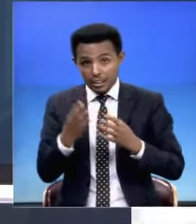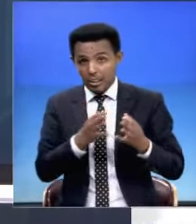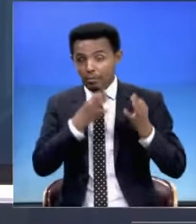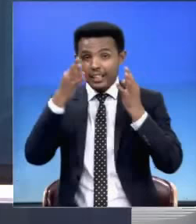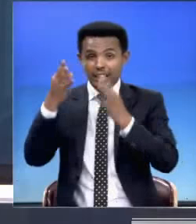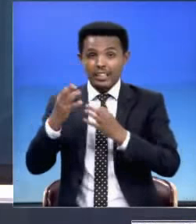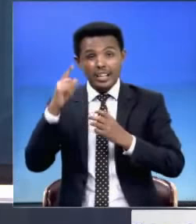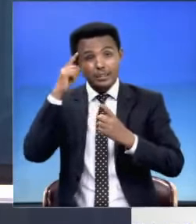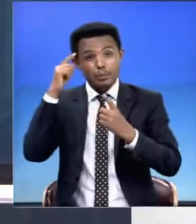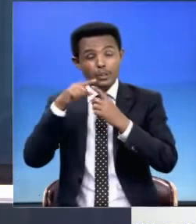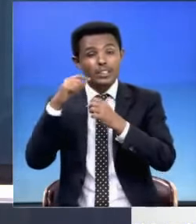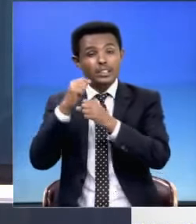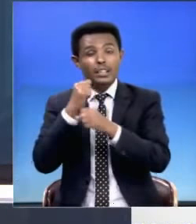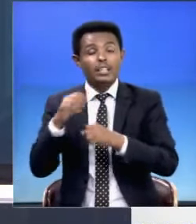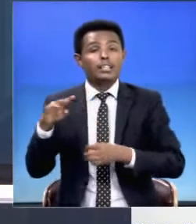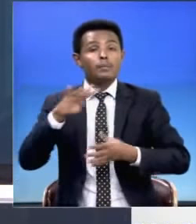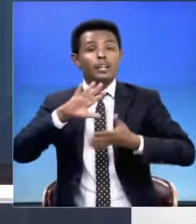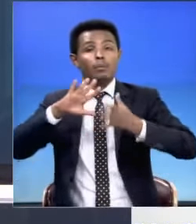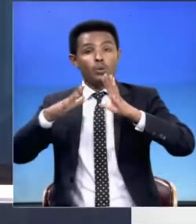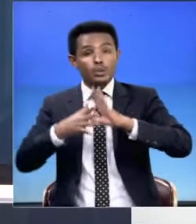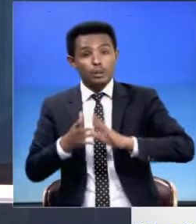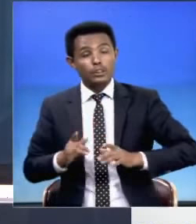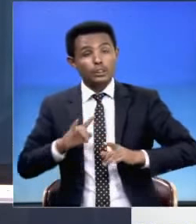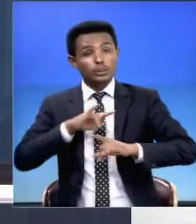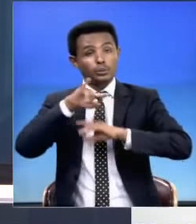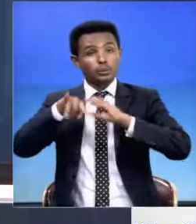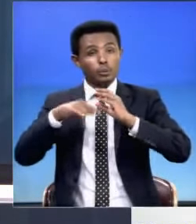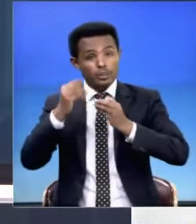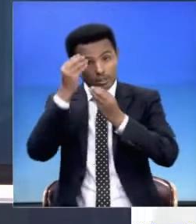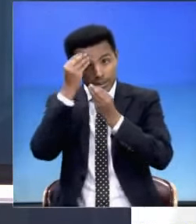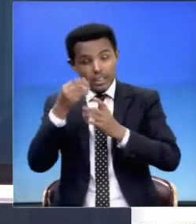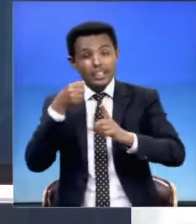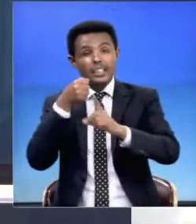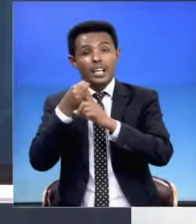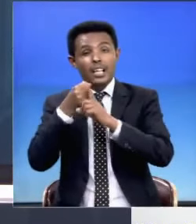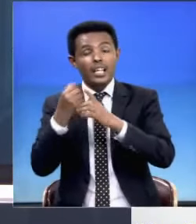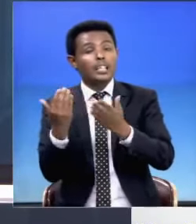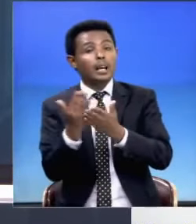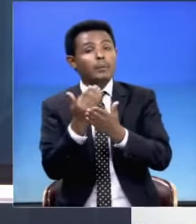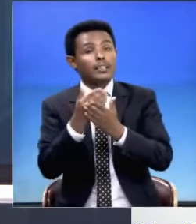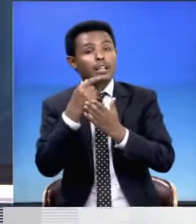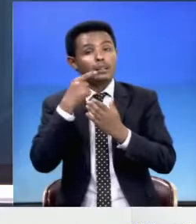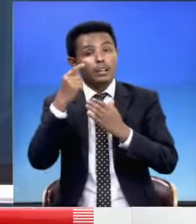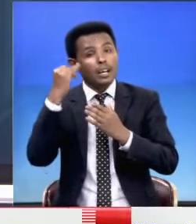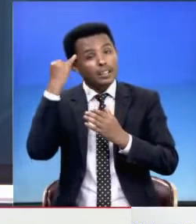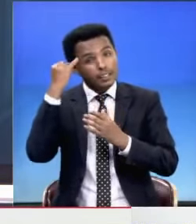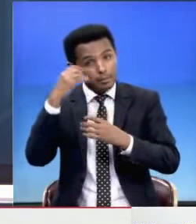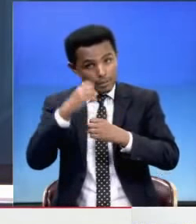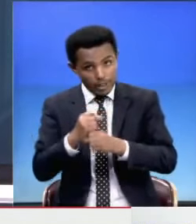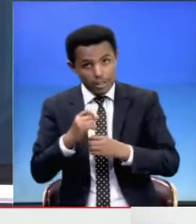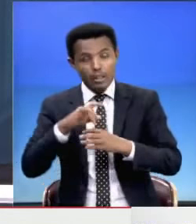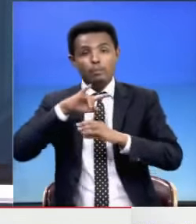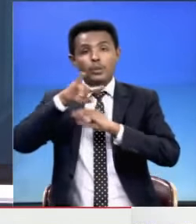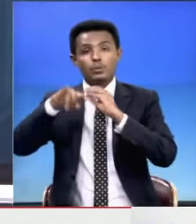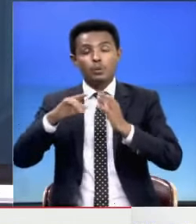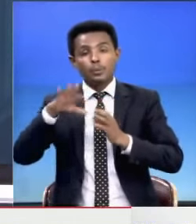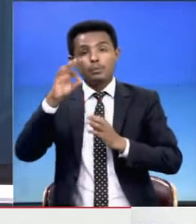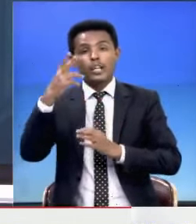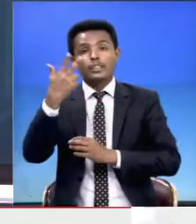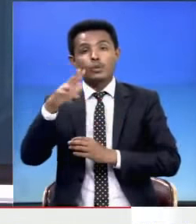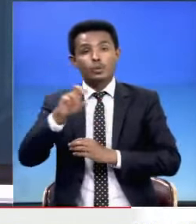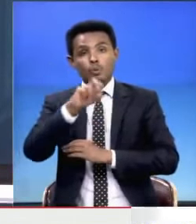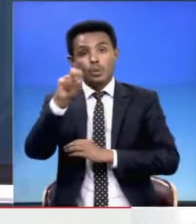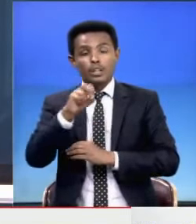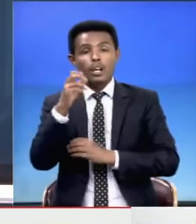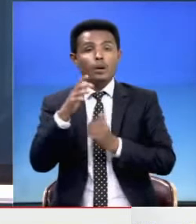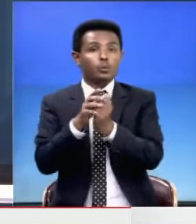የምዕራብ ጎጃም ዞን ግብርና መምሪያ አስታወቀ። እየታገልን እናመርታለን የሚል መሪ ሐሳብ በመያዝ በዞኑ በሚገኙ 13 ወረዳዎች